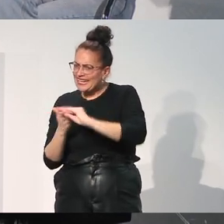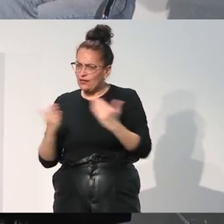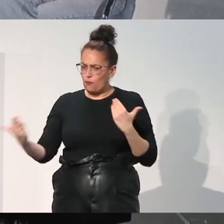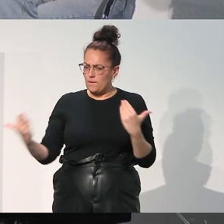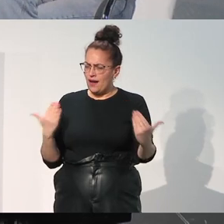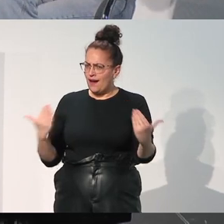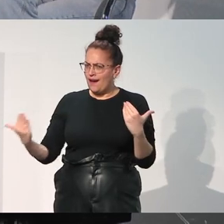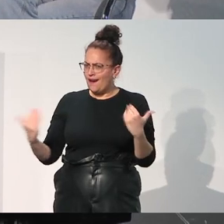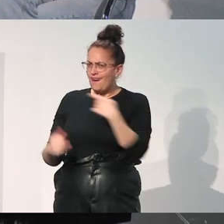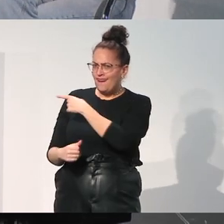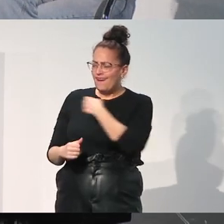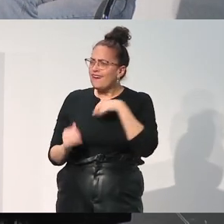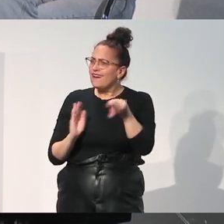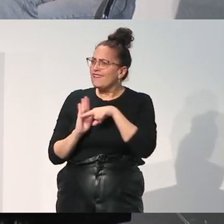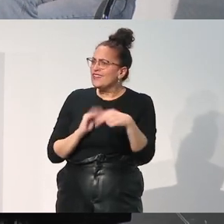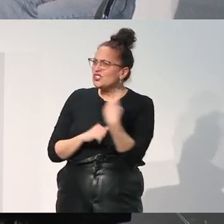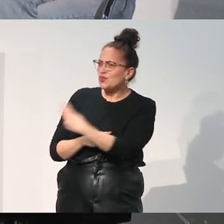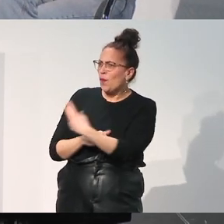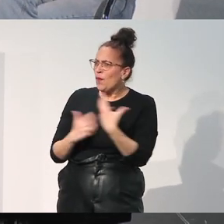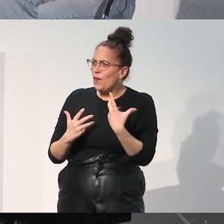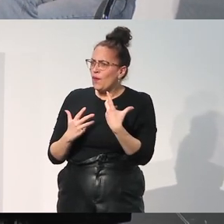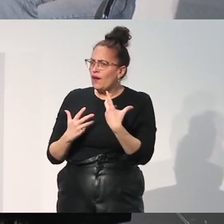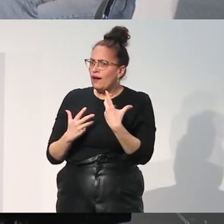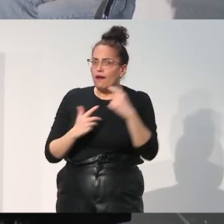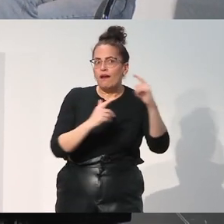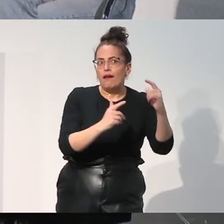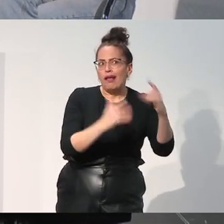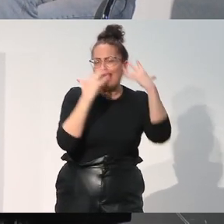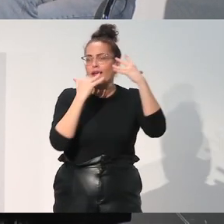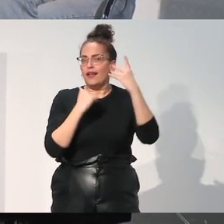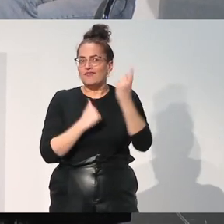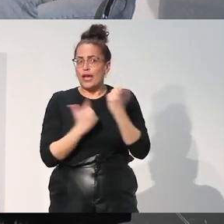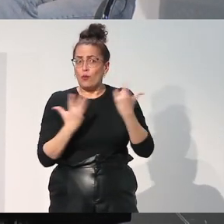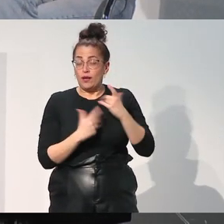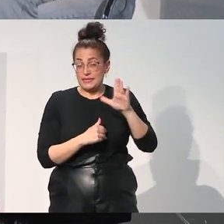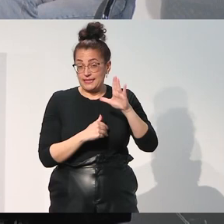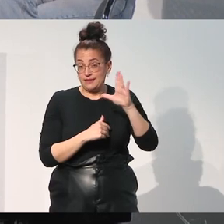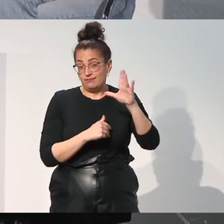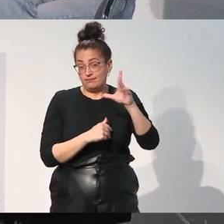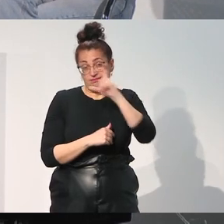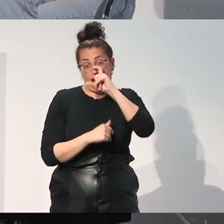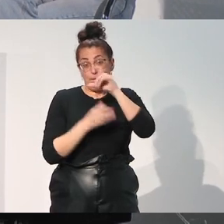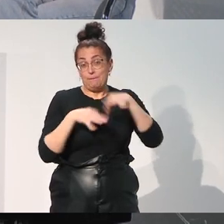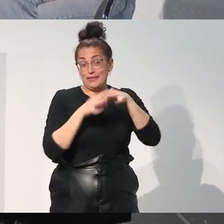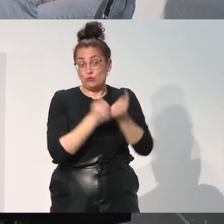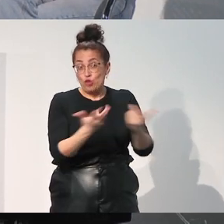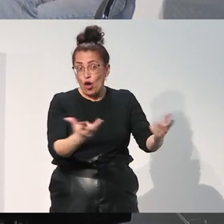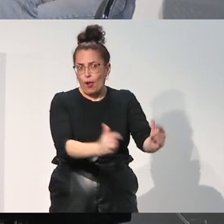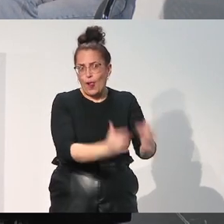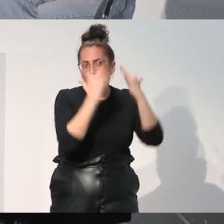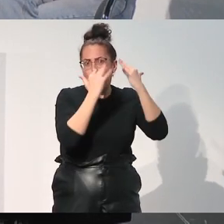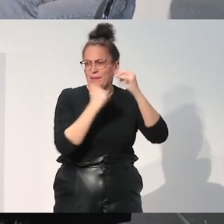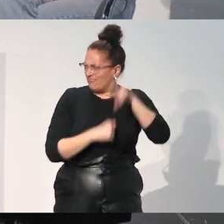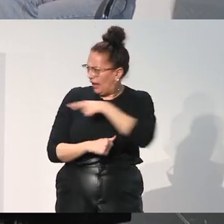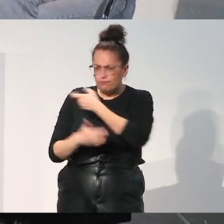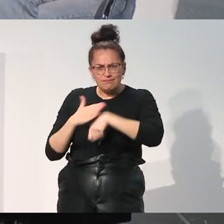influences, vos références sont majoritairement issues du monde arabe, et que, alors que vous êtes né